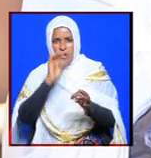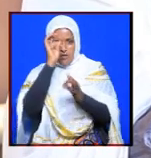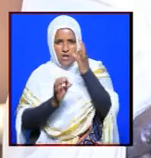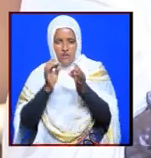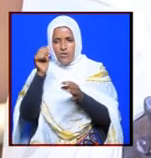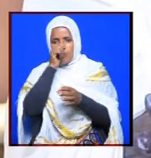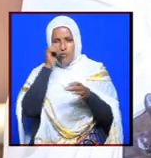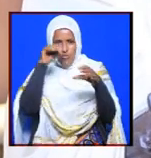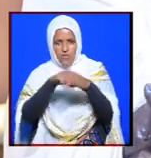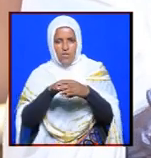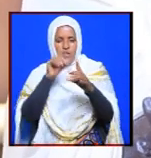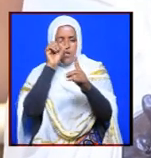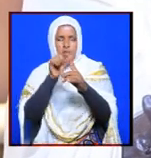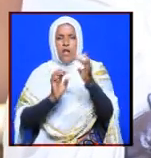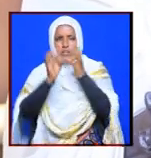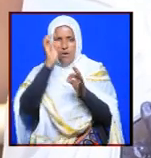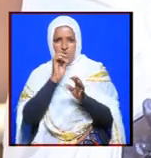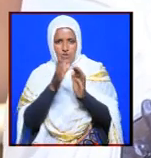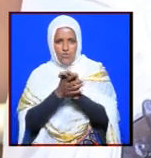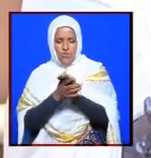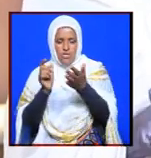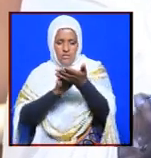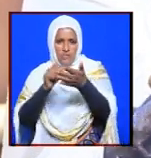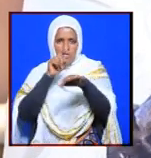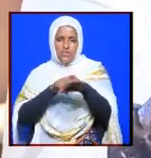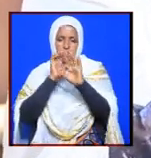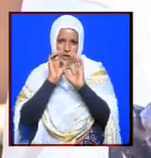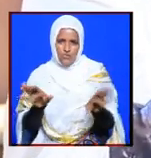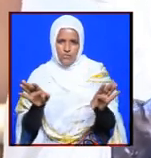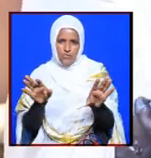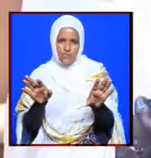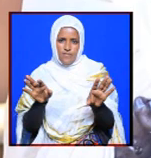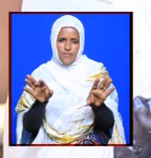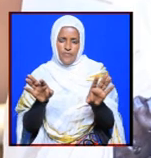ታሪክ ከኢትዮጵያ ውጭ የቃል ታሪክ ነው፣ ኦራል ትራዲሽን ነው። የተጻፈ እንግዲህ የላቸው።